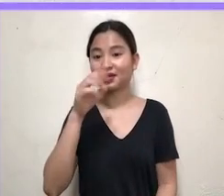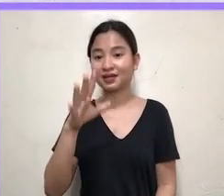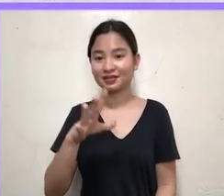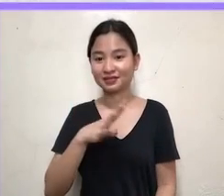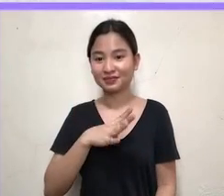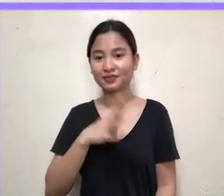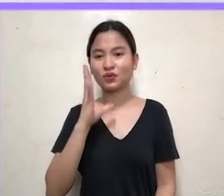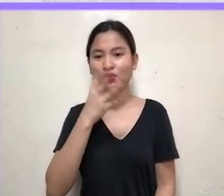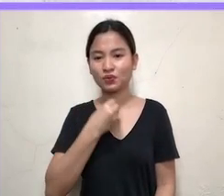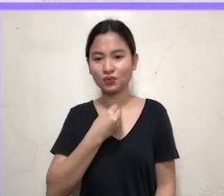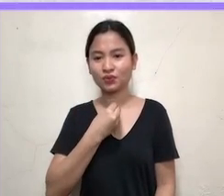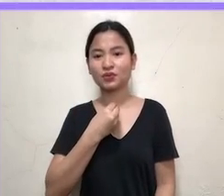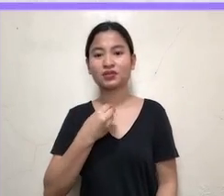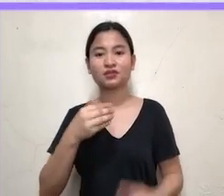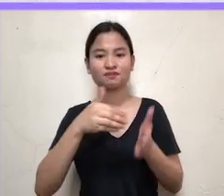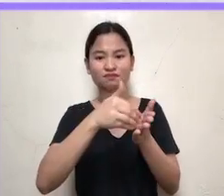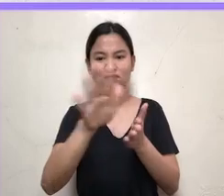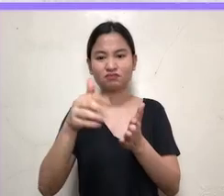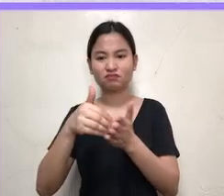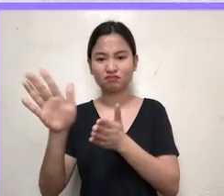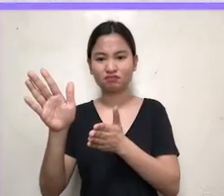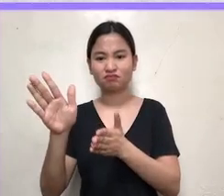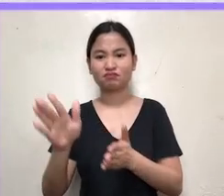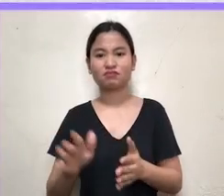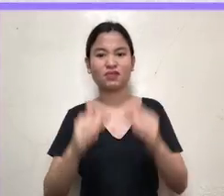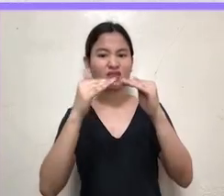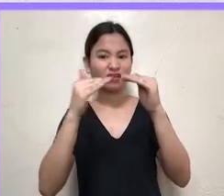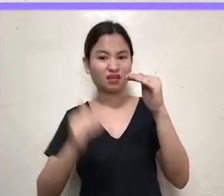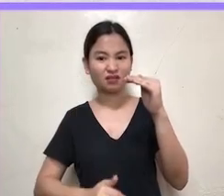lalong-lalo na ng mga kababaihang nasa laylayan ng lipunan.